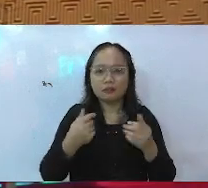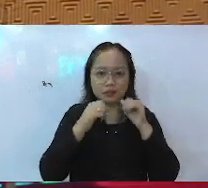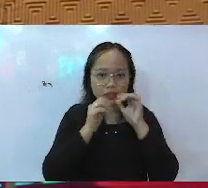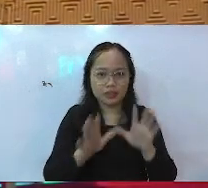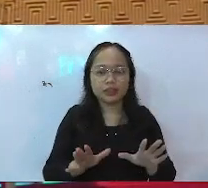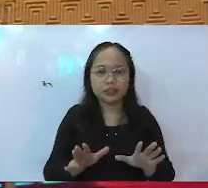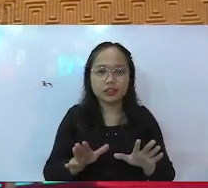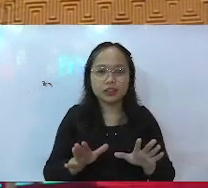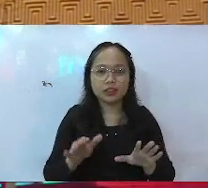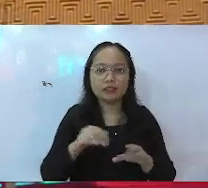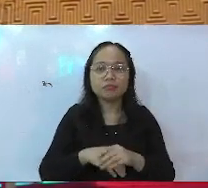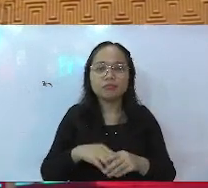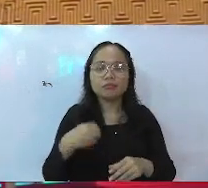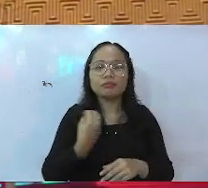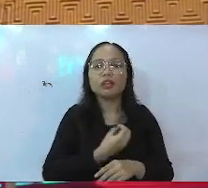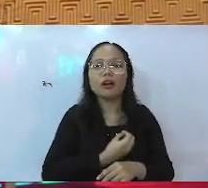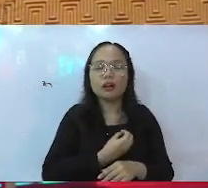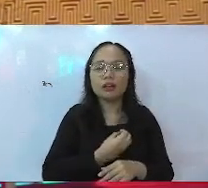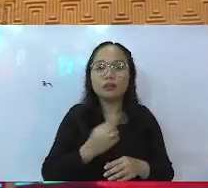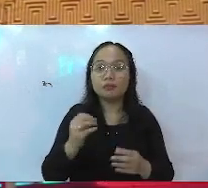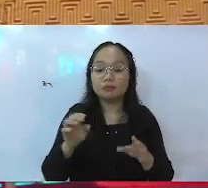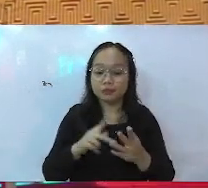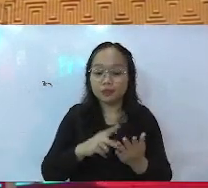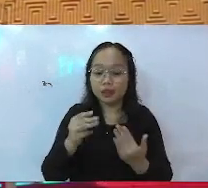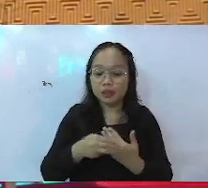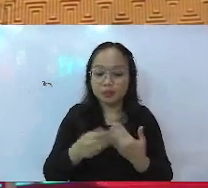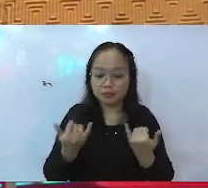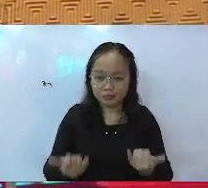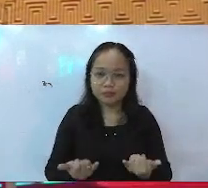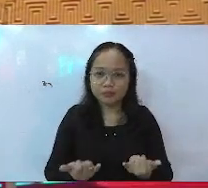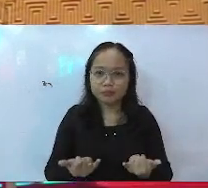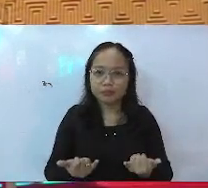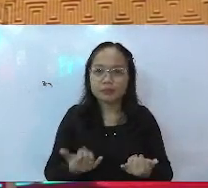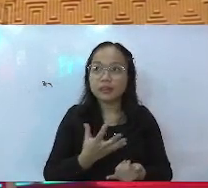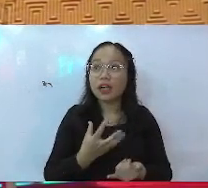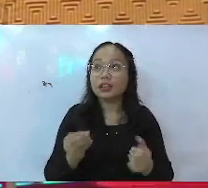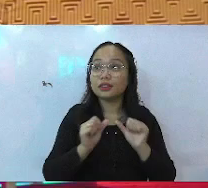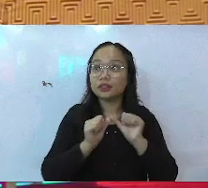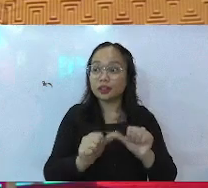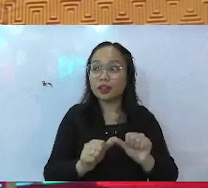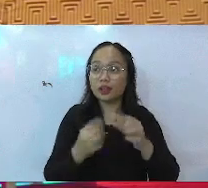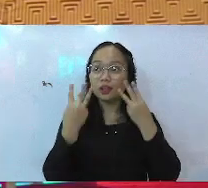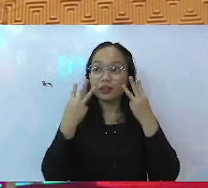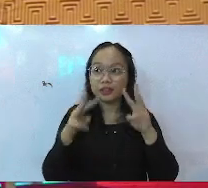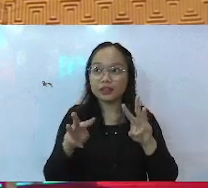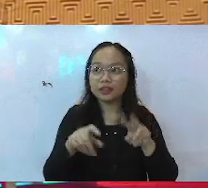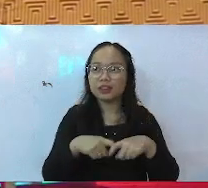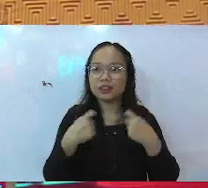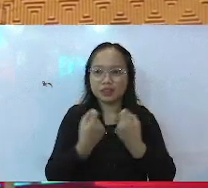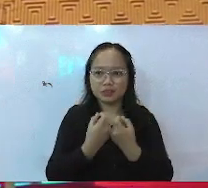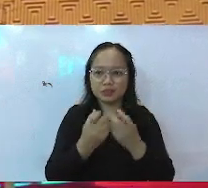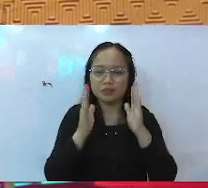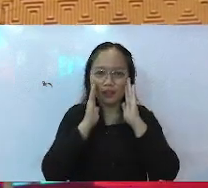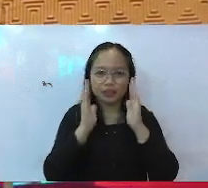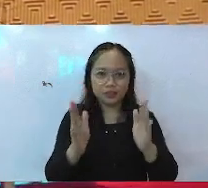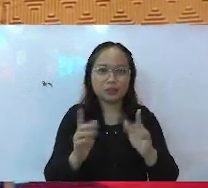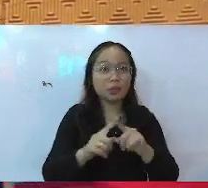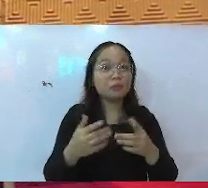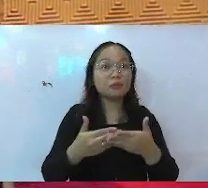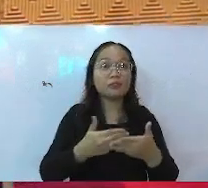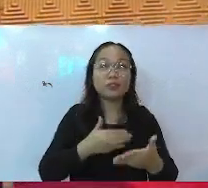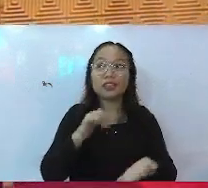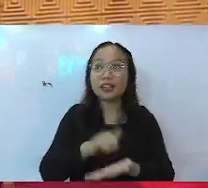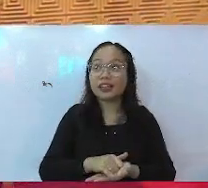ah ah episode ngayon pong gabi po keep tuning in team Focus Yes pero bago yan dahil